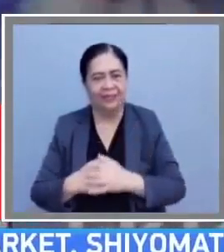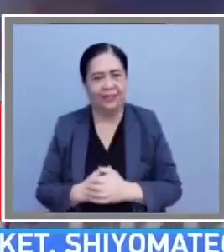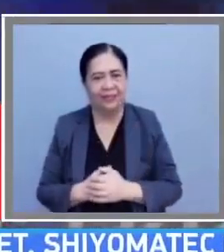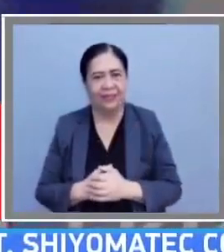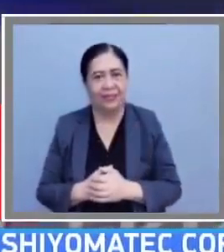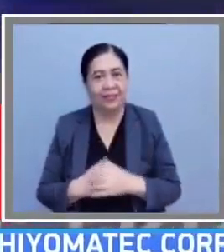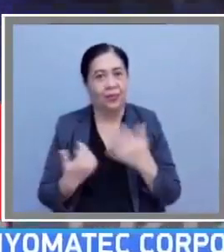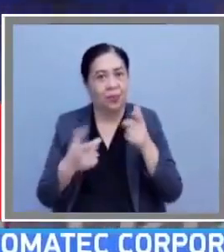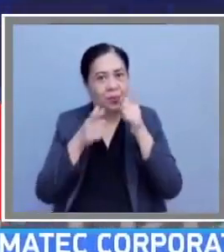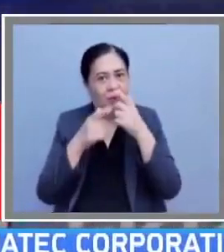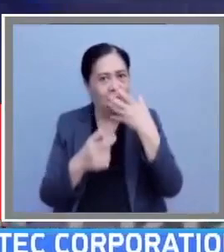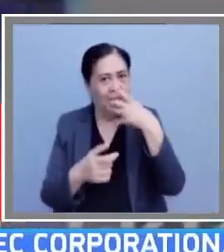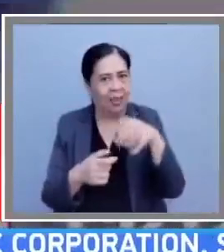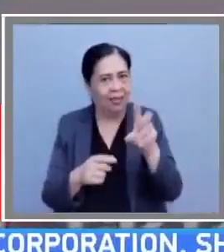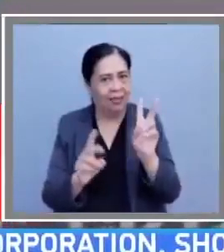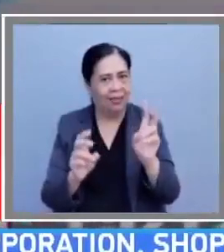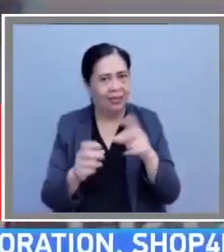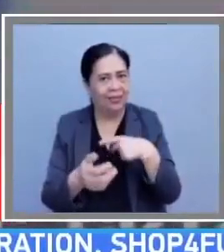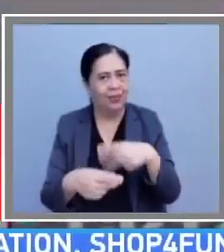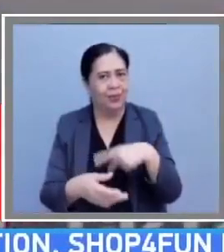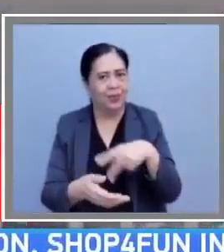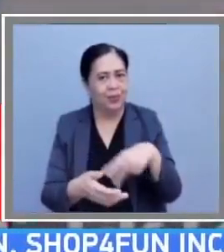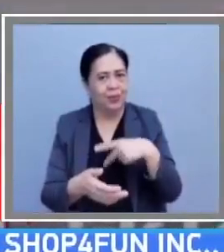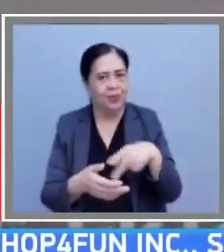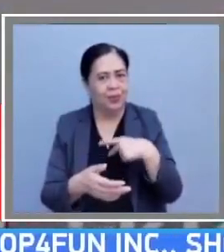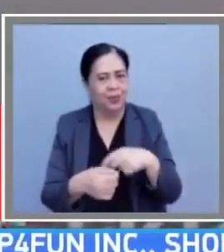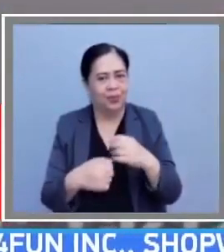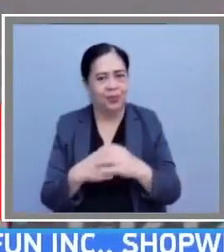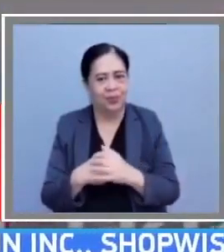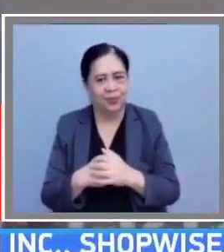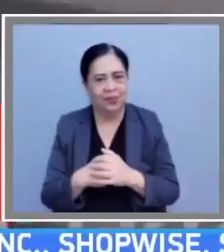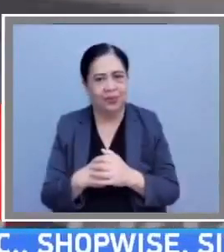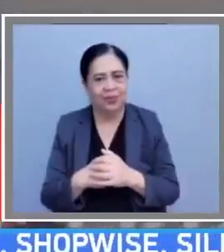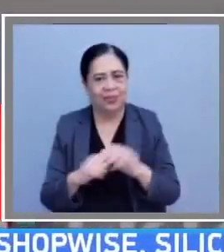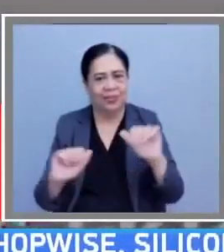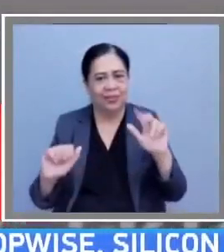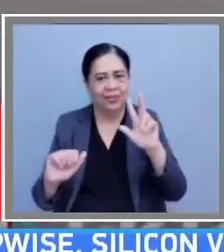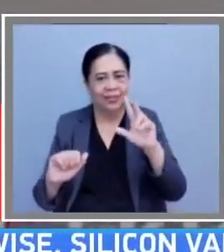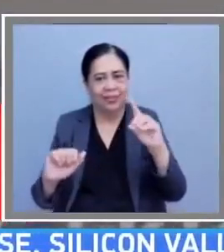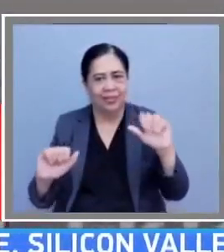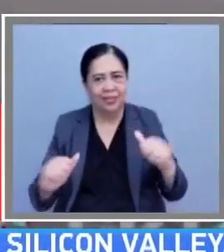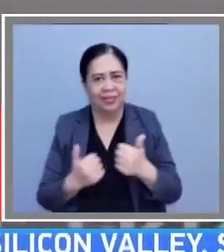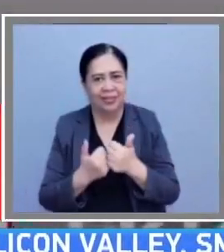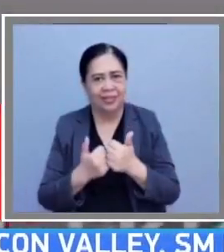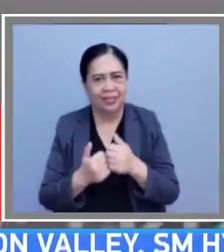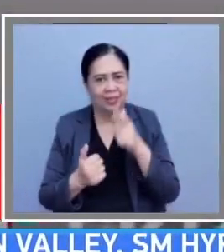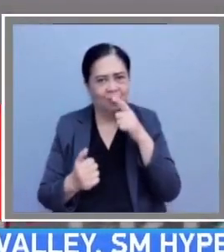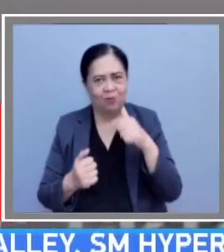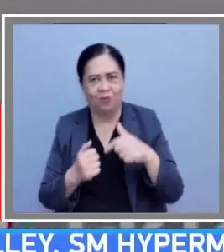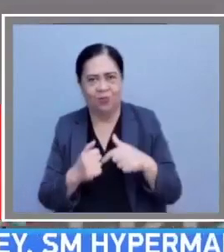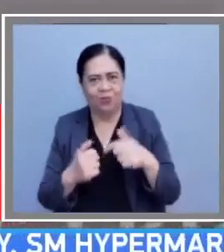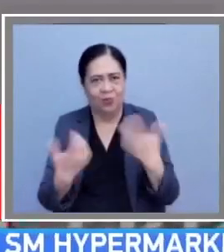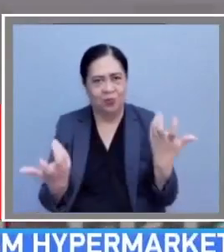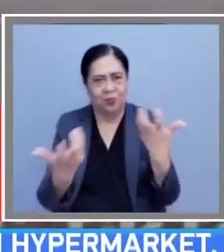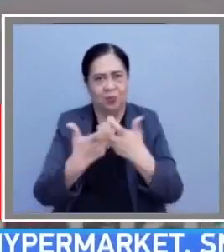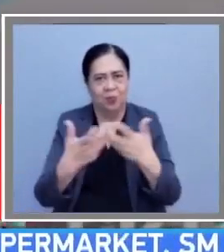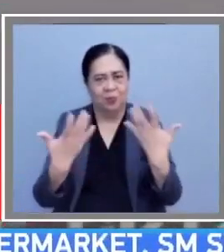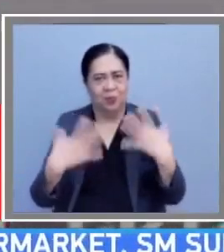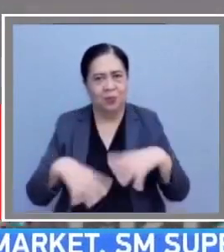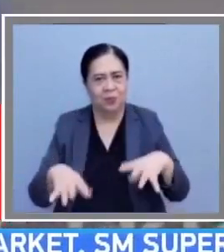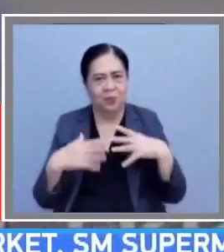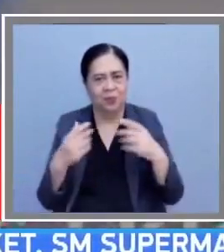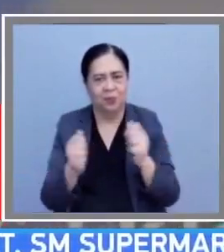hot ang dalawa habang ginagawa ang hit dance challenge. Matchy-matchy pa ang kanilang denim outfits. May mahigit